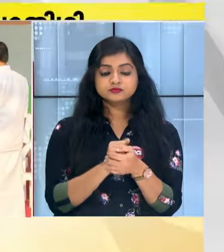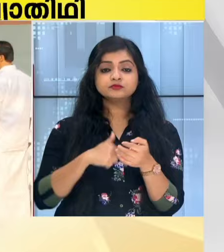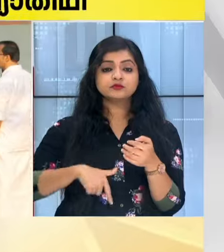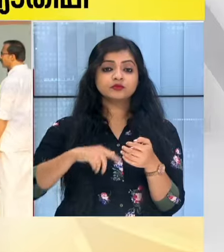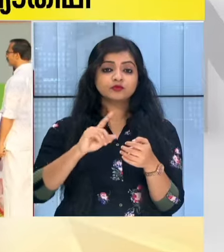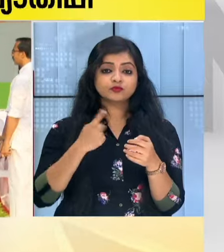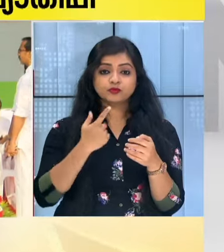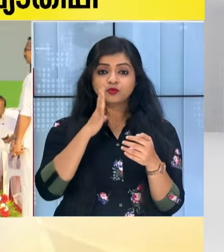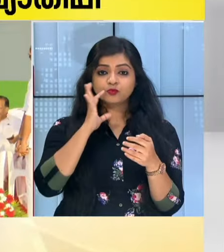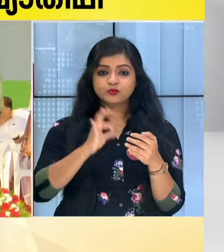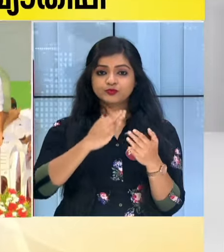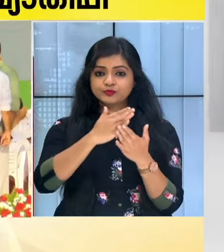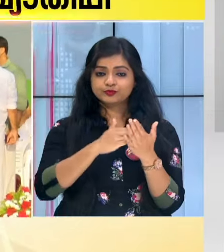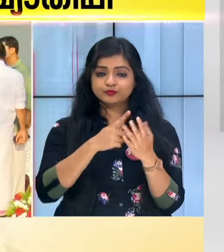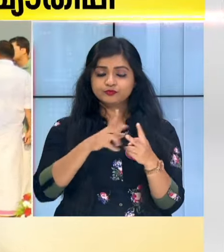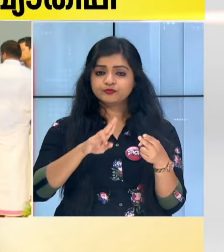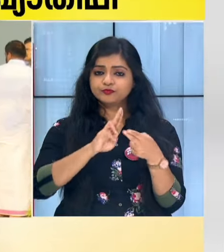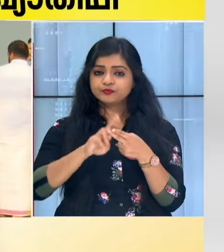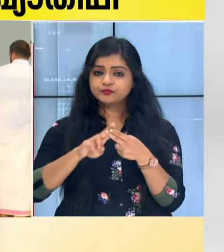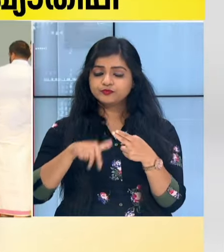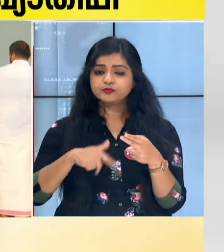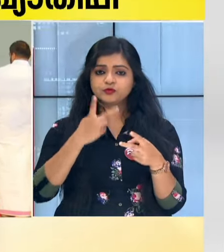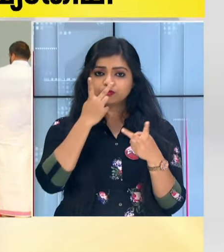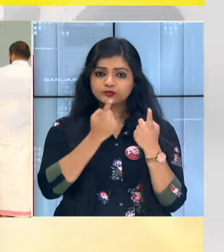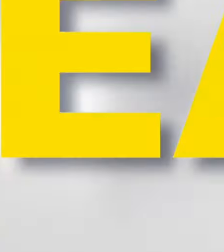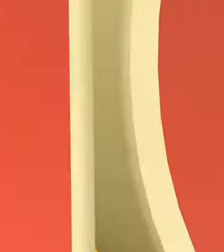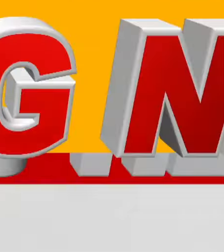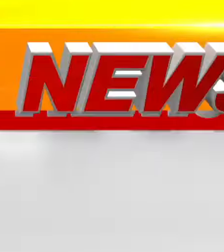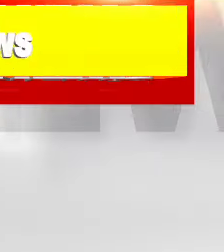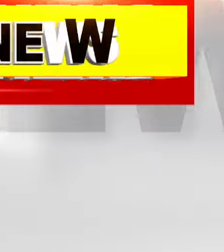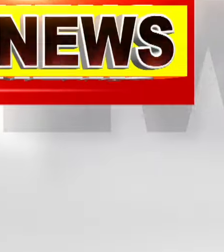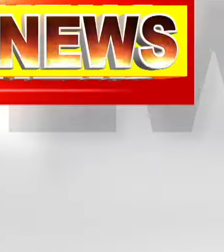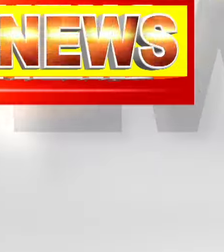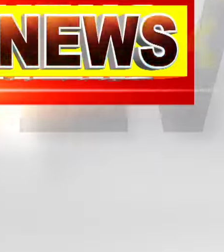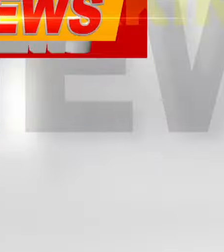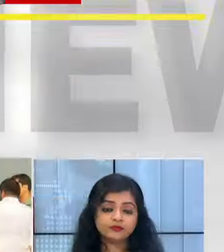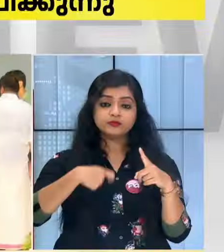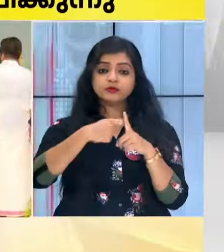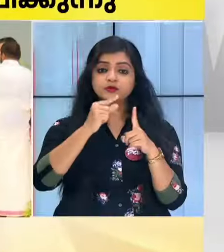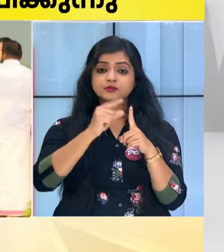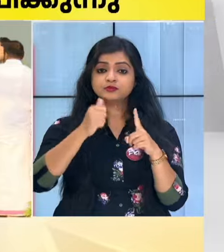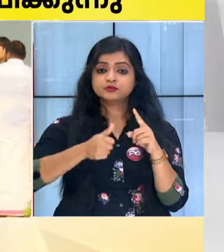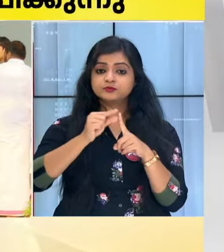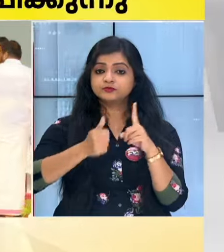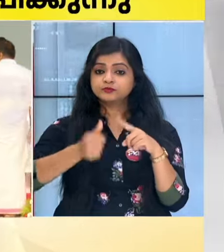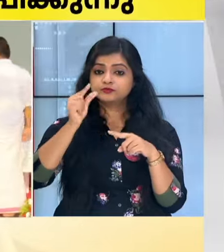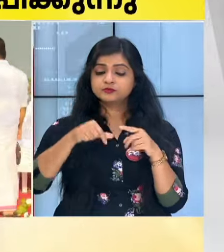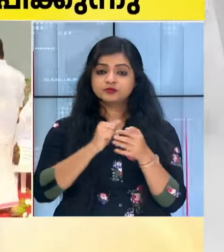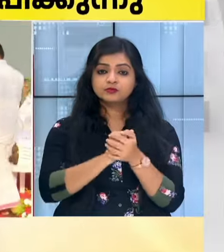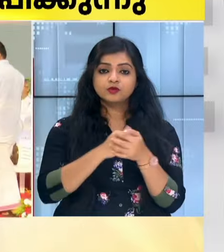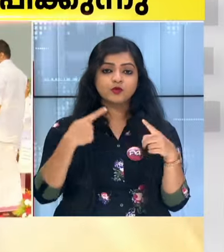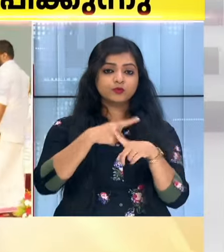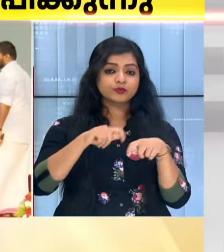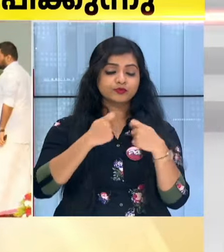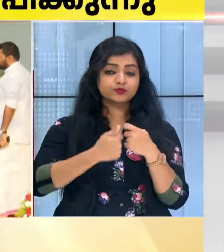ആസൂത്രണങ്ങളൊക്കെ ചർച്ച ചെയ്ത് അതിന്റെ എല്ലാ ഒരുക്കങ്ങളും വിലയിരുത്തിക്കൊണ്ടിരിക്കുകയാണ്. അല്പസമയത്തിനകം തന്നെ കെ പി സി സി പ്രസിഡന്റ് ബന്ധപ്പെട്ട് തന്നെ പ്രതിപക്ഷ നേതാവ് ഇവിടെ എത്തും,